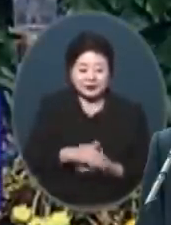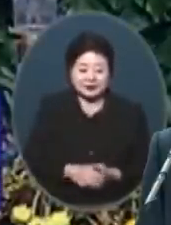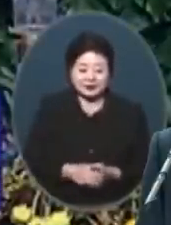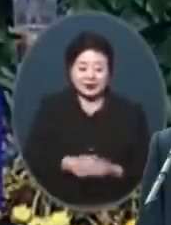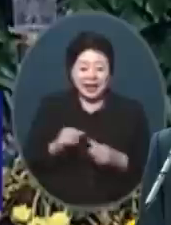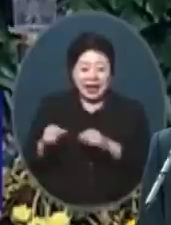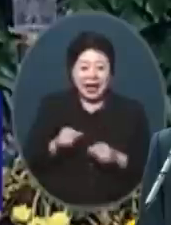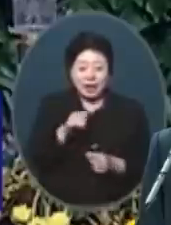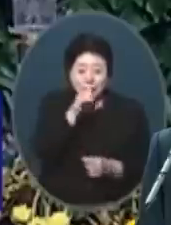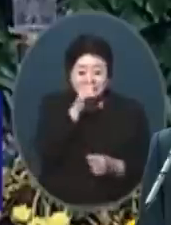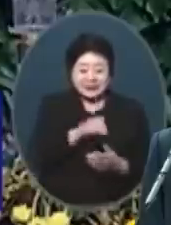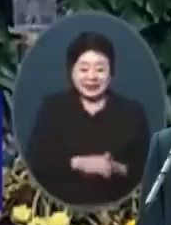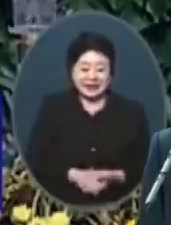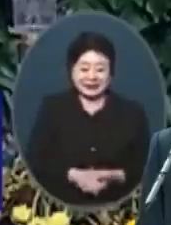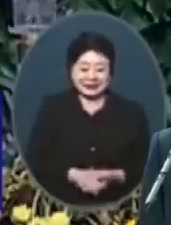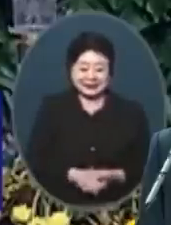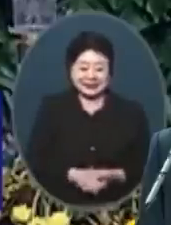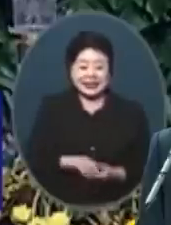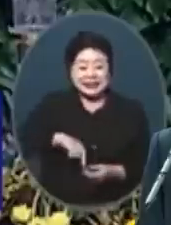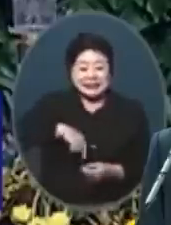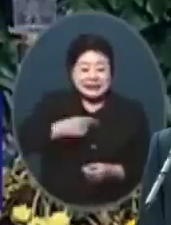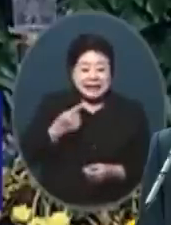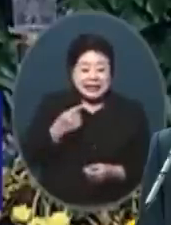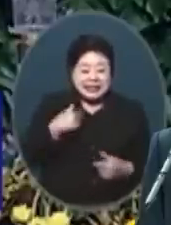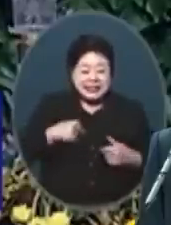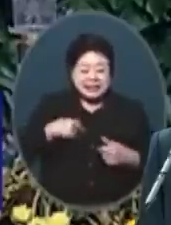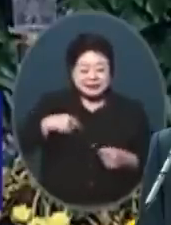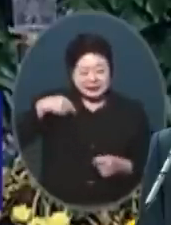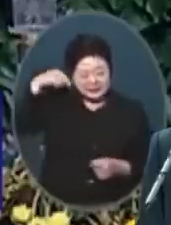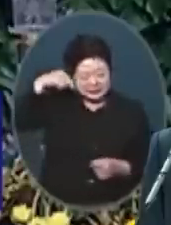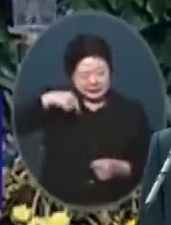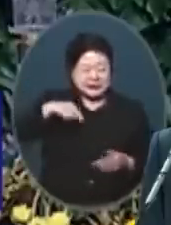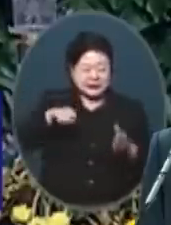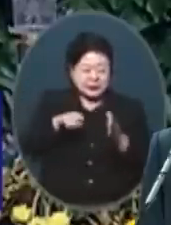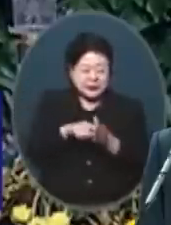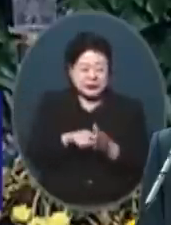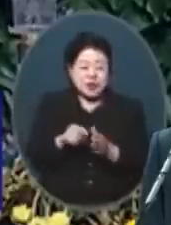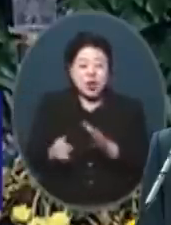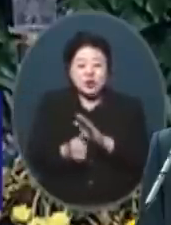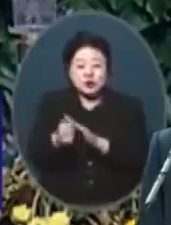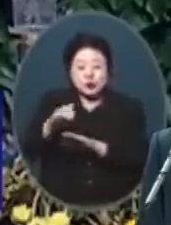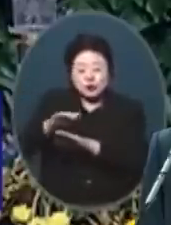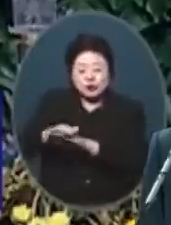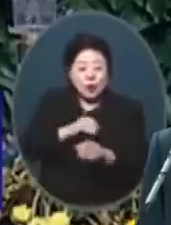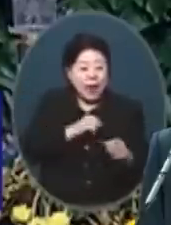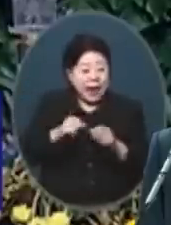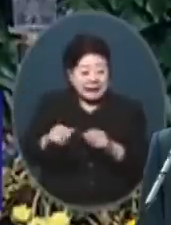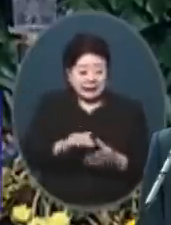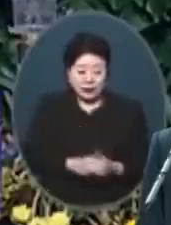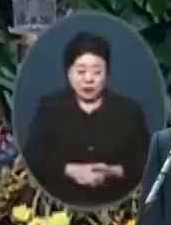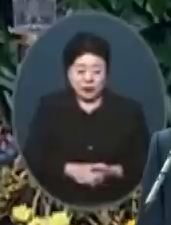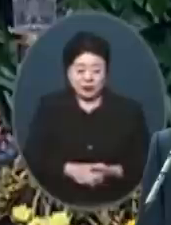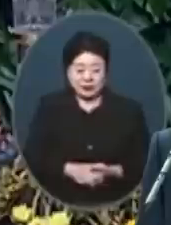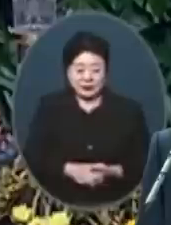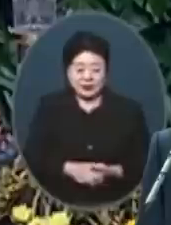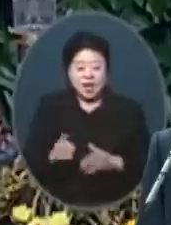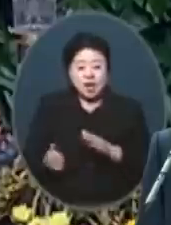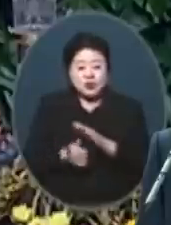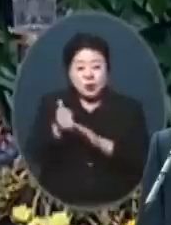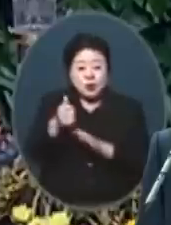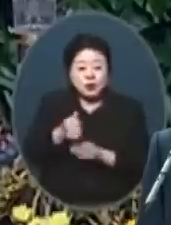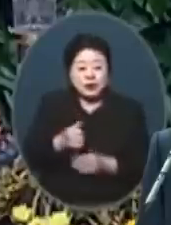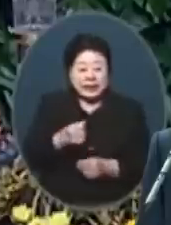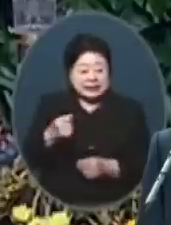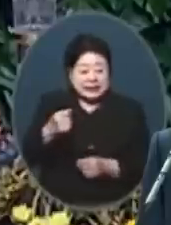행하시고 계신 것입니다. 자기의 기쁘신 뜻을 위하여 너희에게 소원을 두고 행하게 하시느니라. 소원을